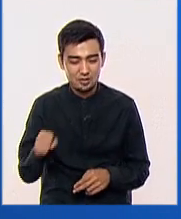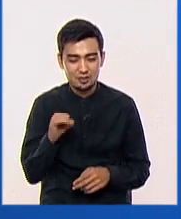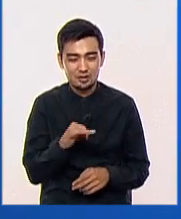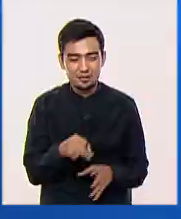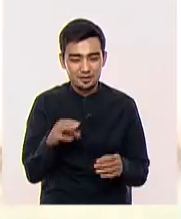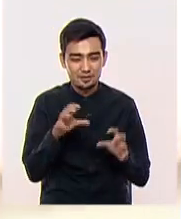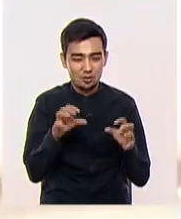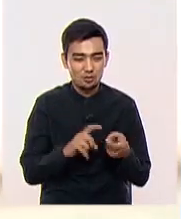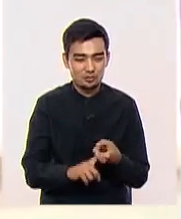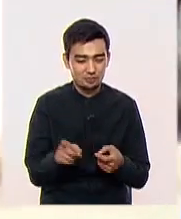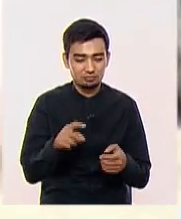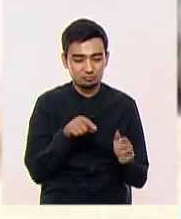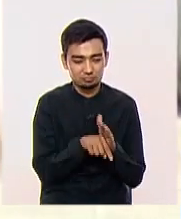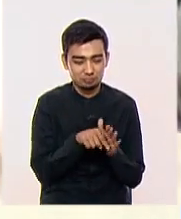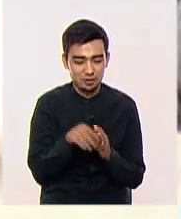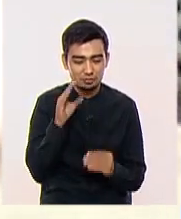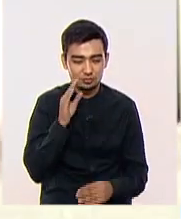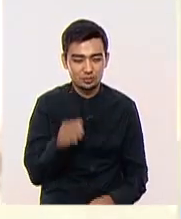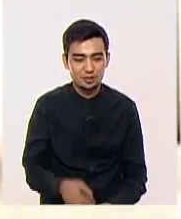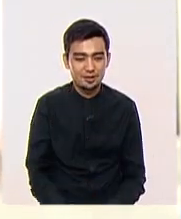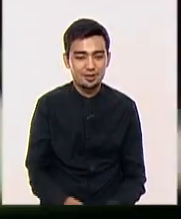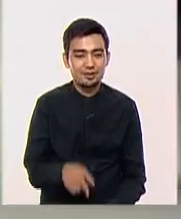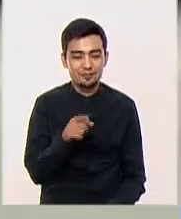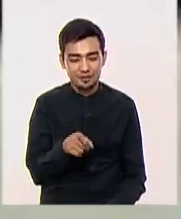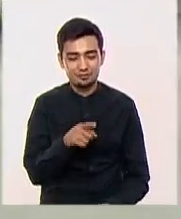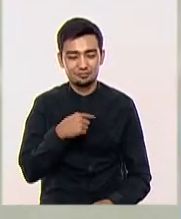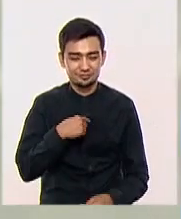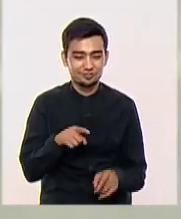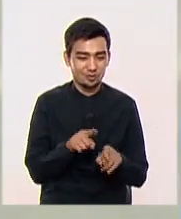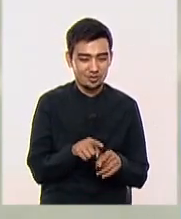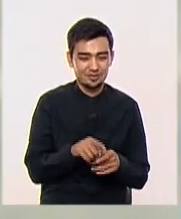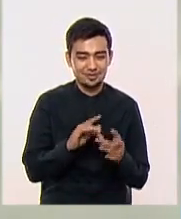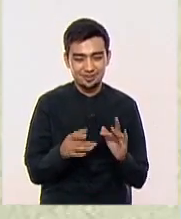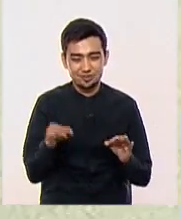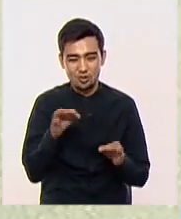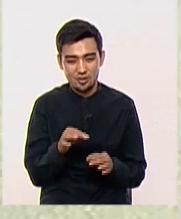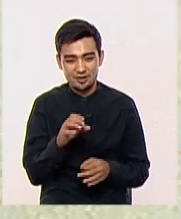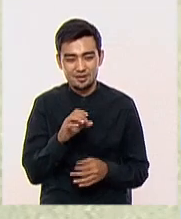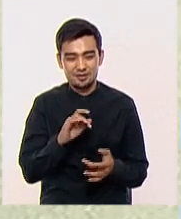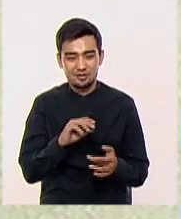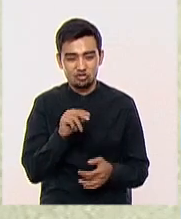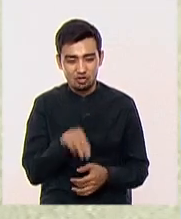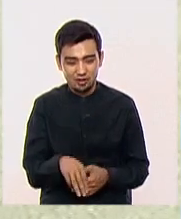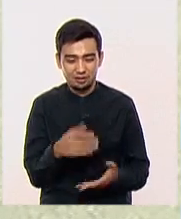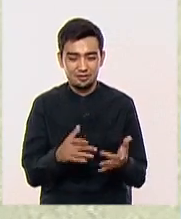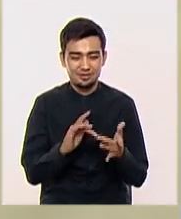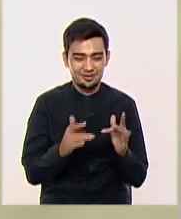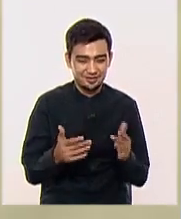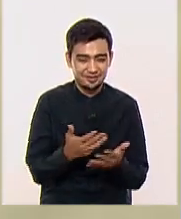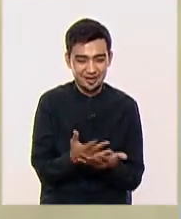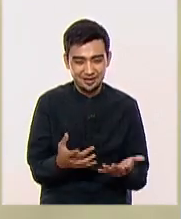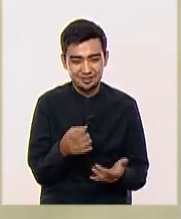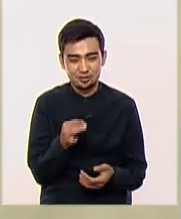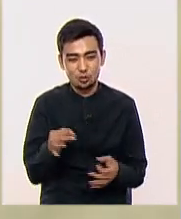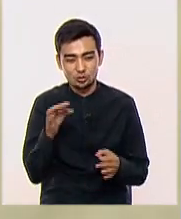тізілімін жүргізе алады. Айта кетейін, сіз бен біз жиі қолданатын әлеуметтік желілер мен сайттарда қолданушылары туралы